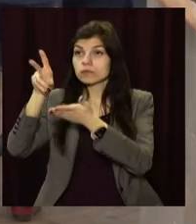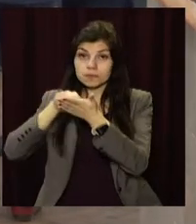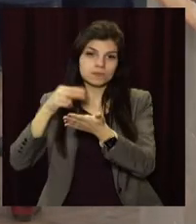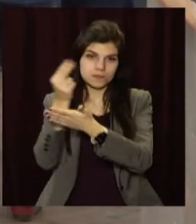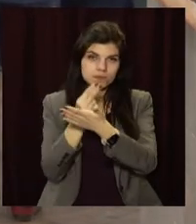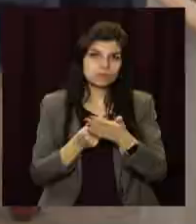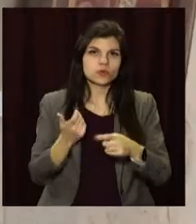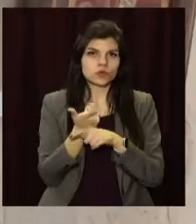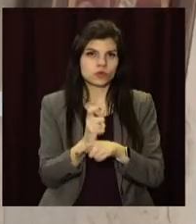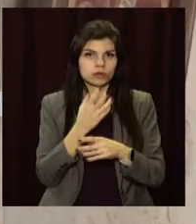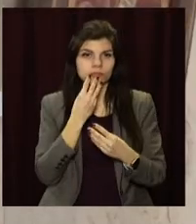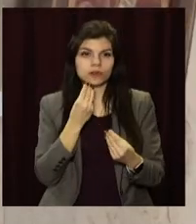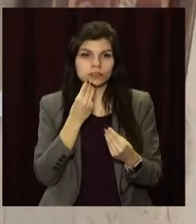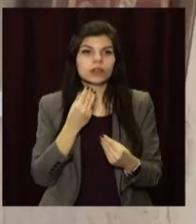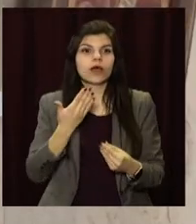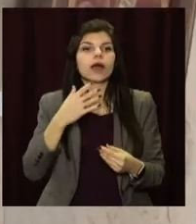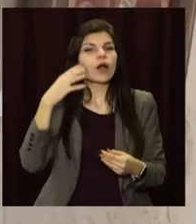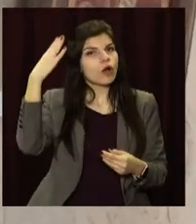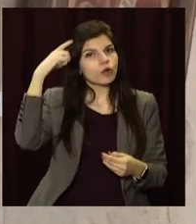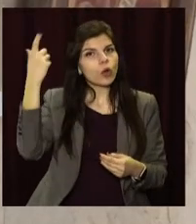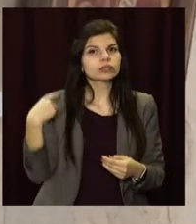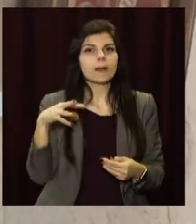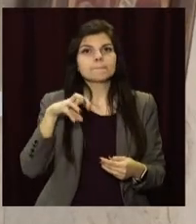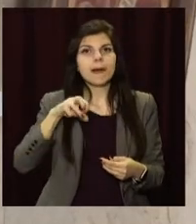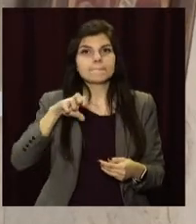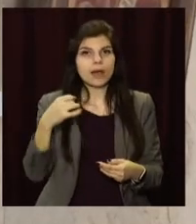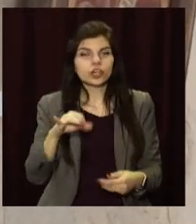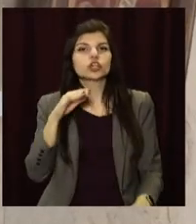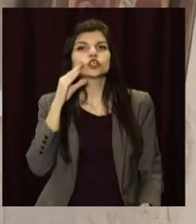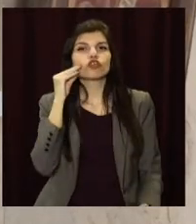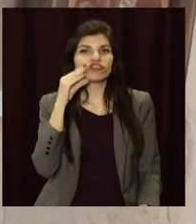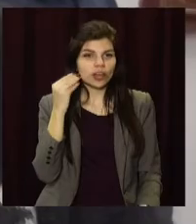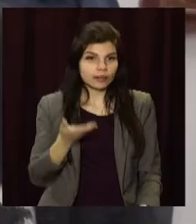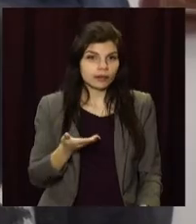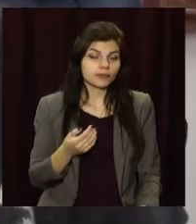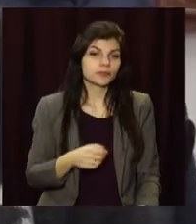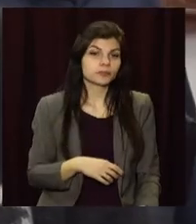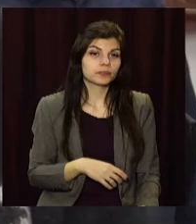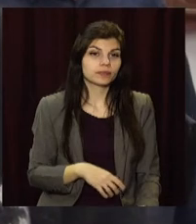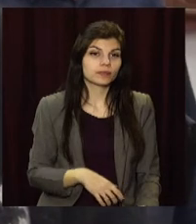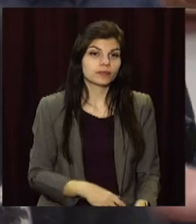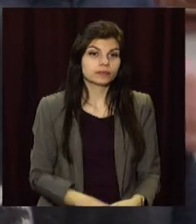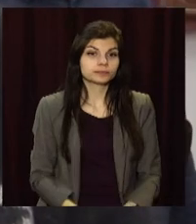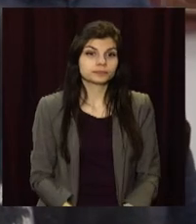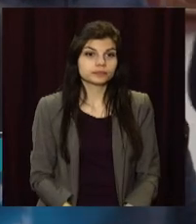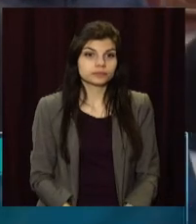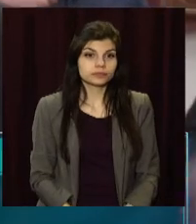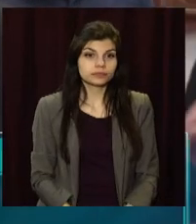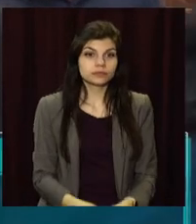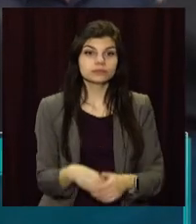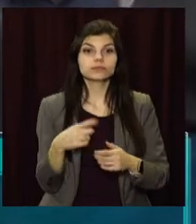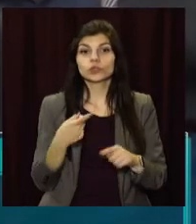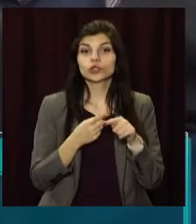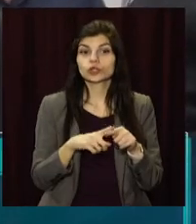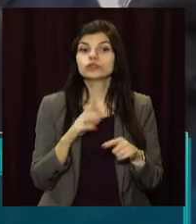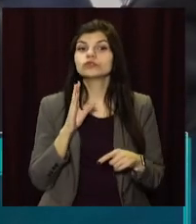варіації на тему українських народних картин «Козак Мамай» та «Катерина» Тараса Шевченка. Вона пройшла велику